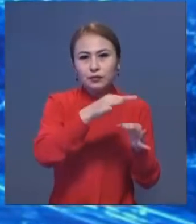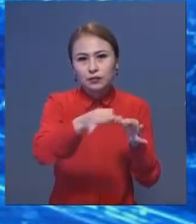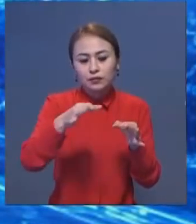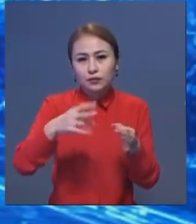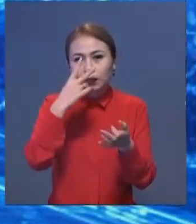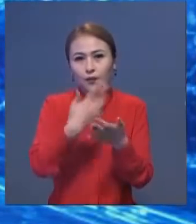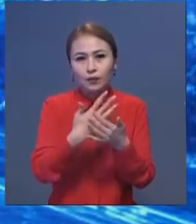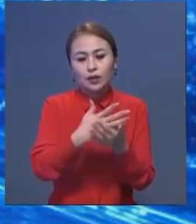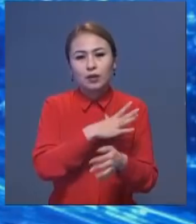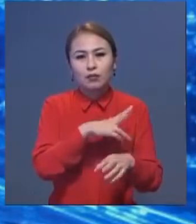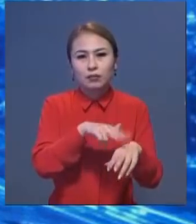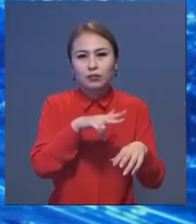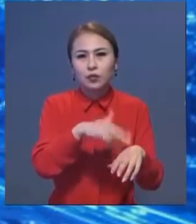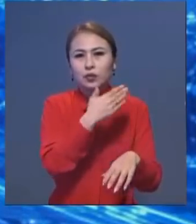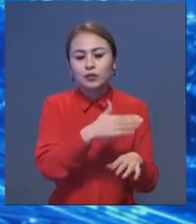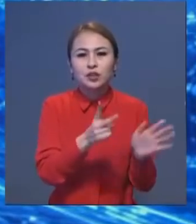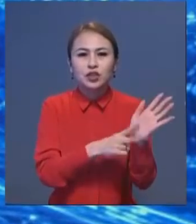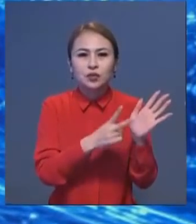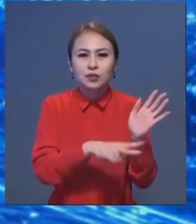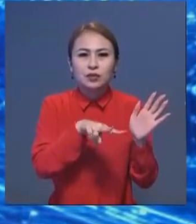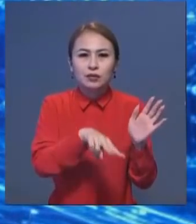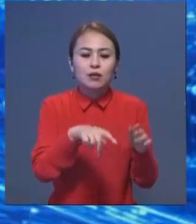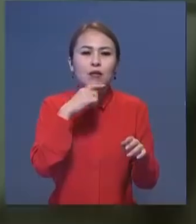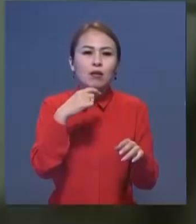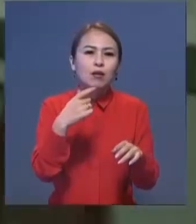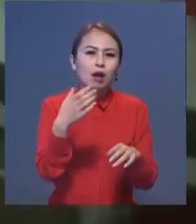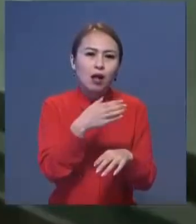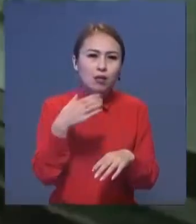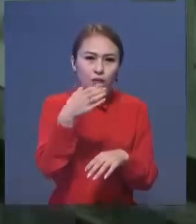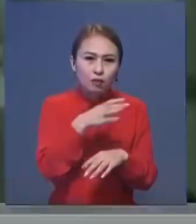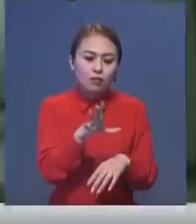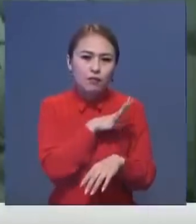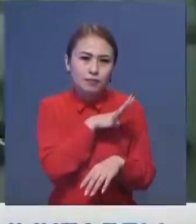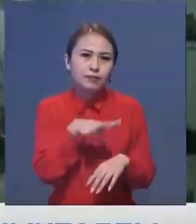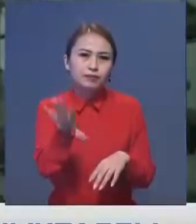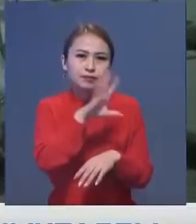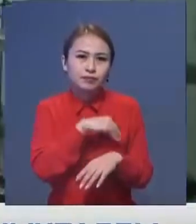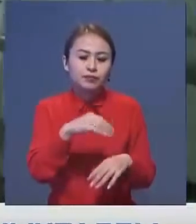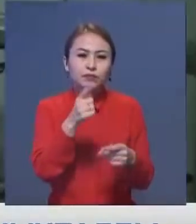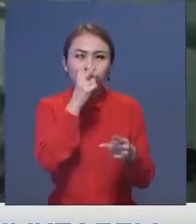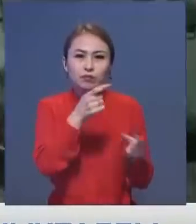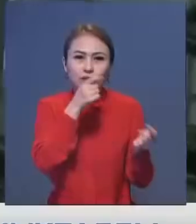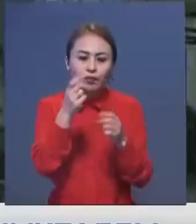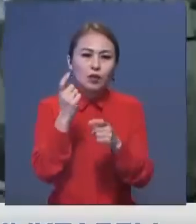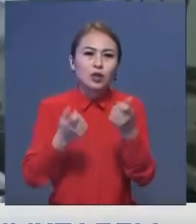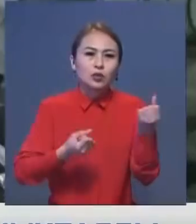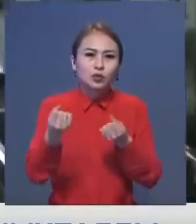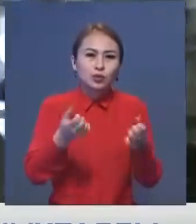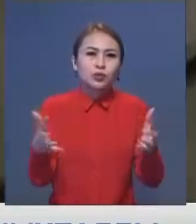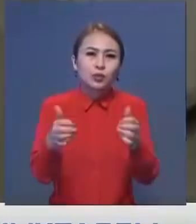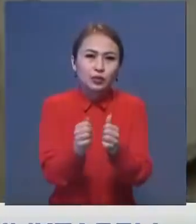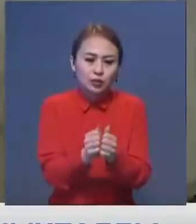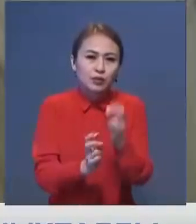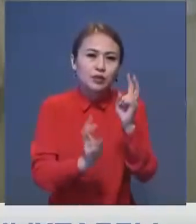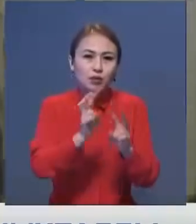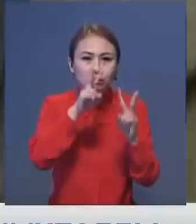аймағында екені белгілі болған. Полицейлер осы маңда 70 литр алкогольді сұйықтық алып бара жатқан көлік жүргізушісін тоқтатып,